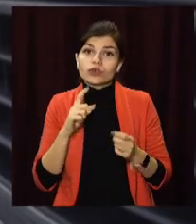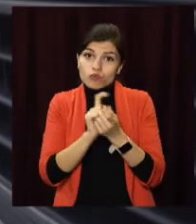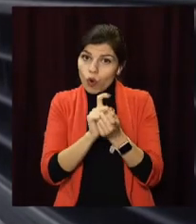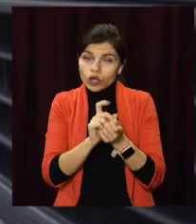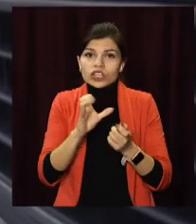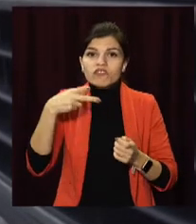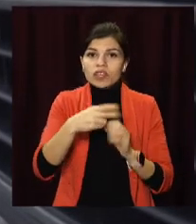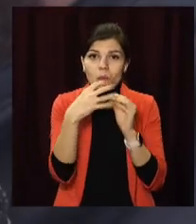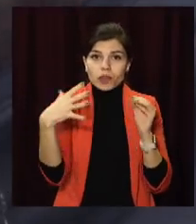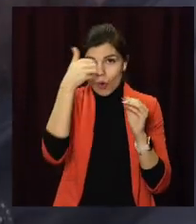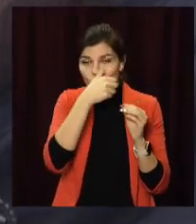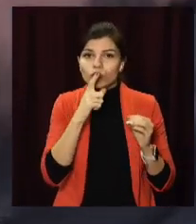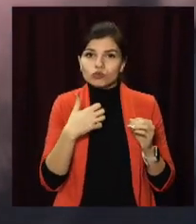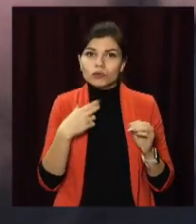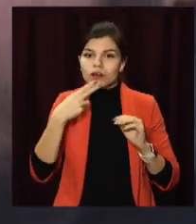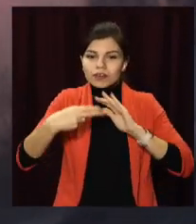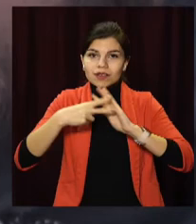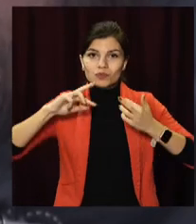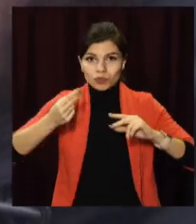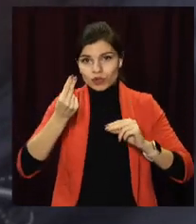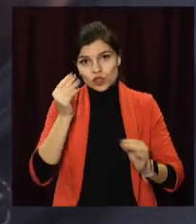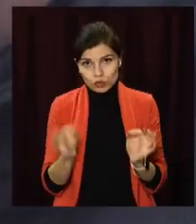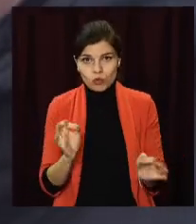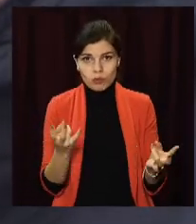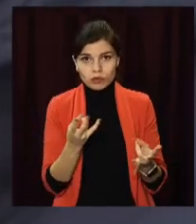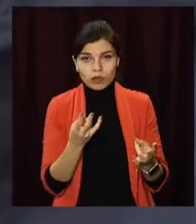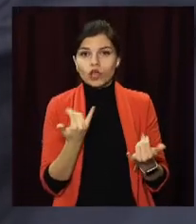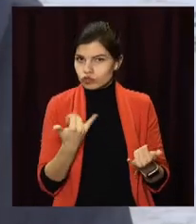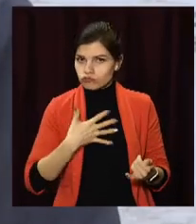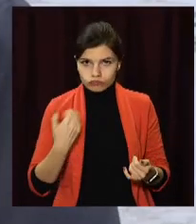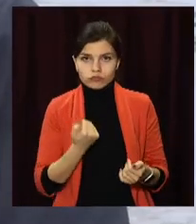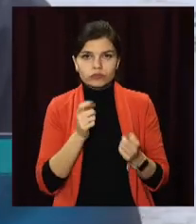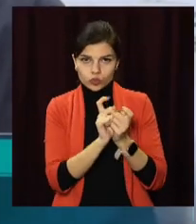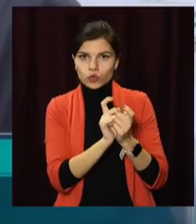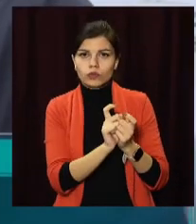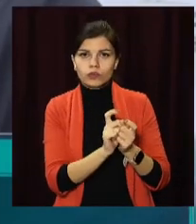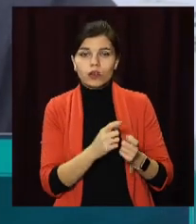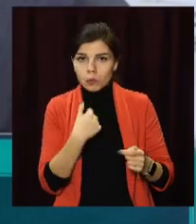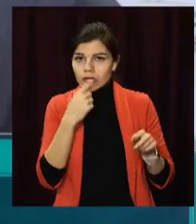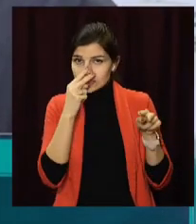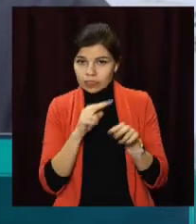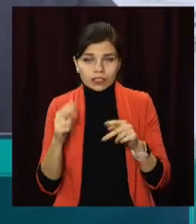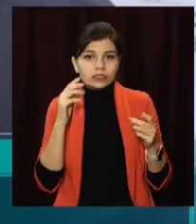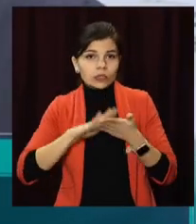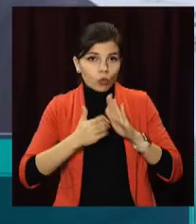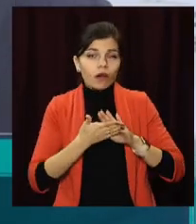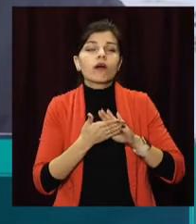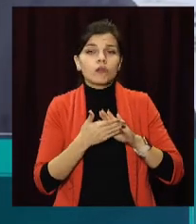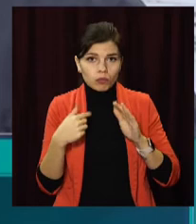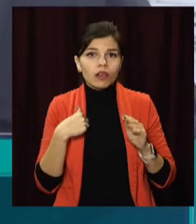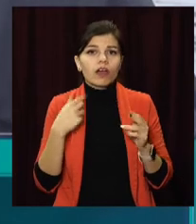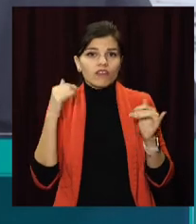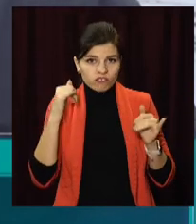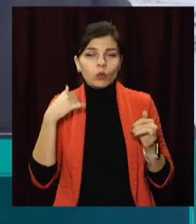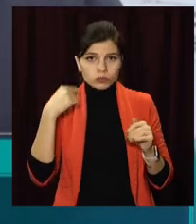борються з 2015 року. Нині теж налаштовані рішуче. Ми слідимо за ситуацією, в курсі, проводили збори,